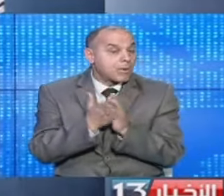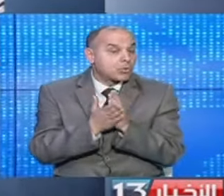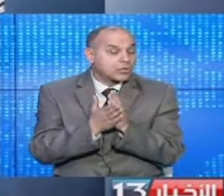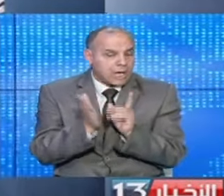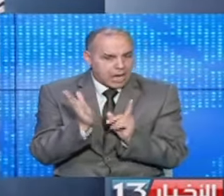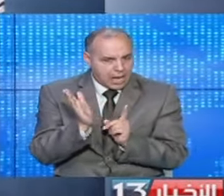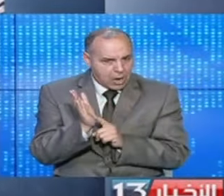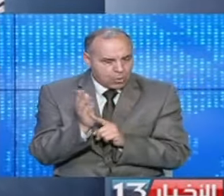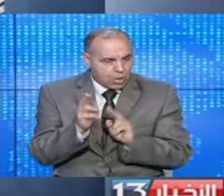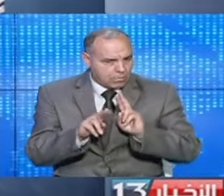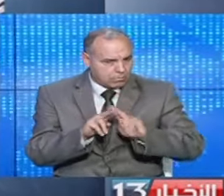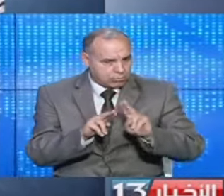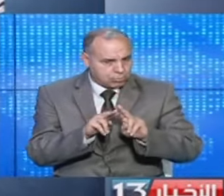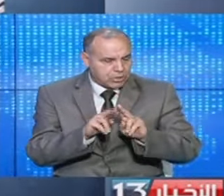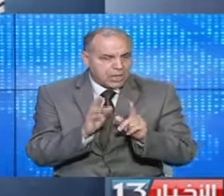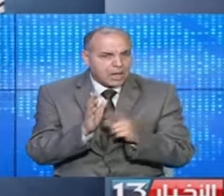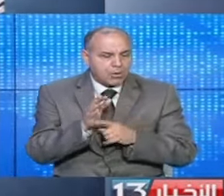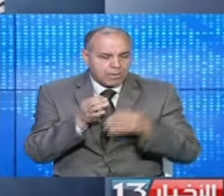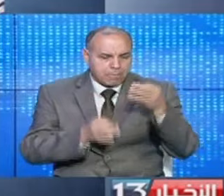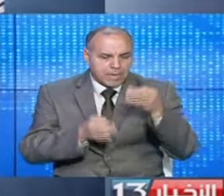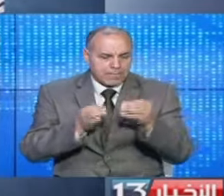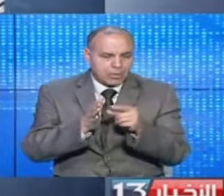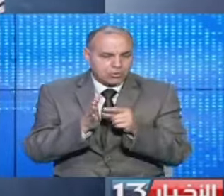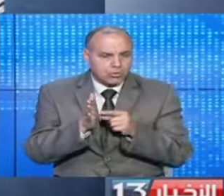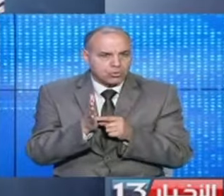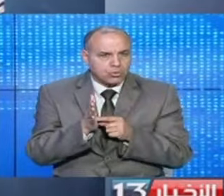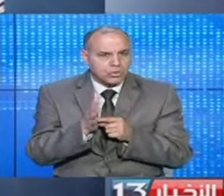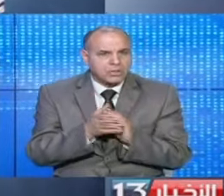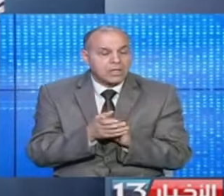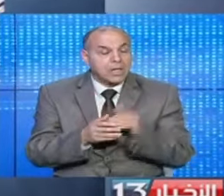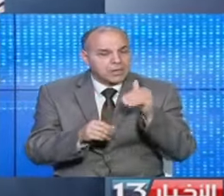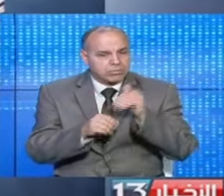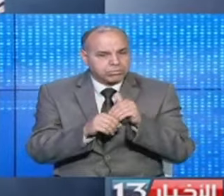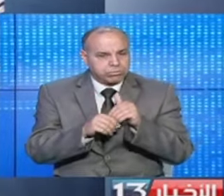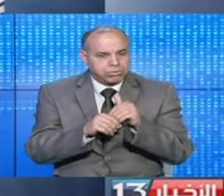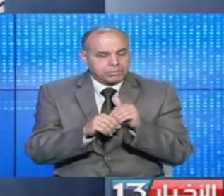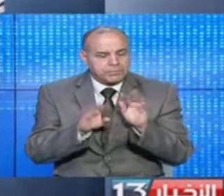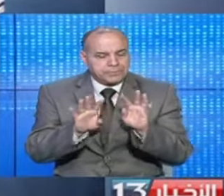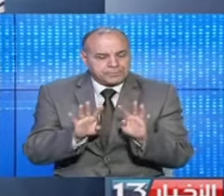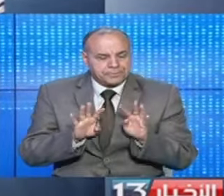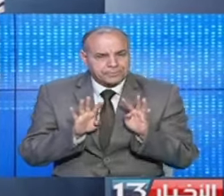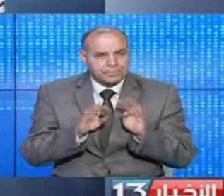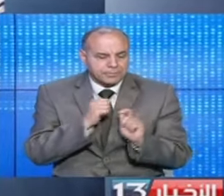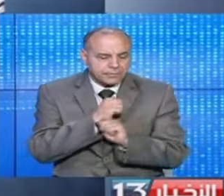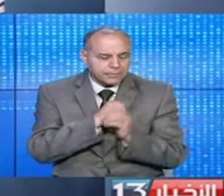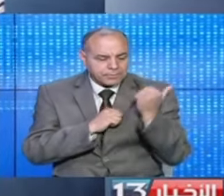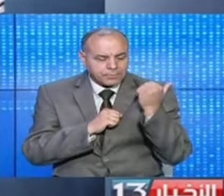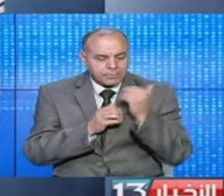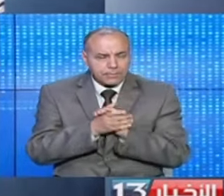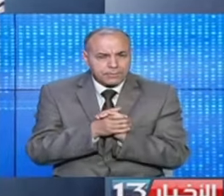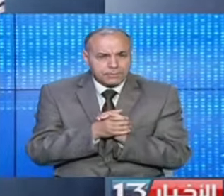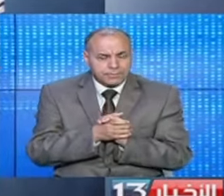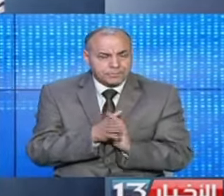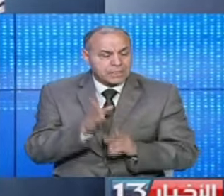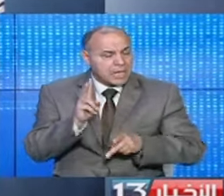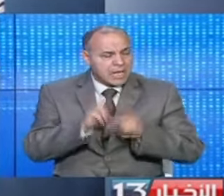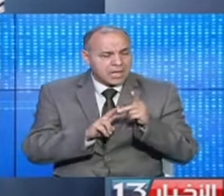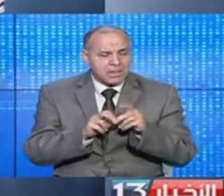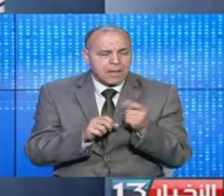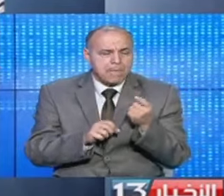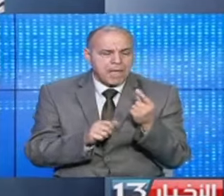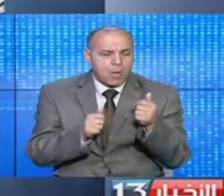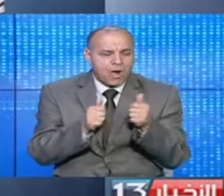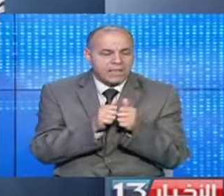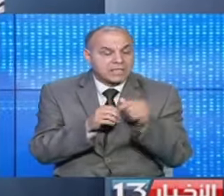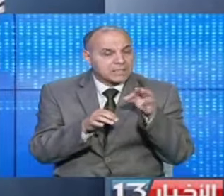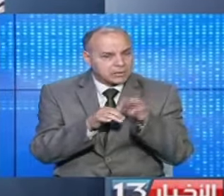قانون المنقح لقانون المحكمة الدستورية الذي صوت عليه مجلس النواب الأسبوع الماضي بأغلبية